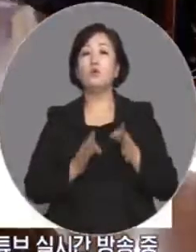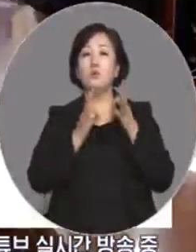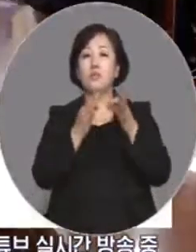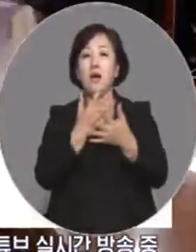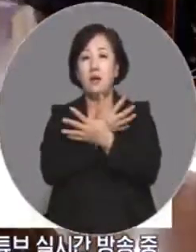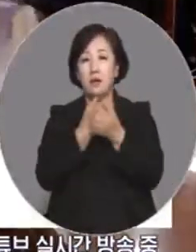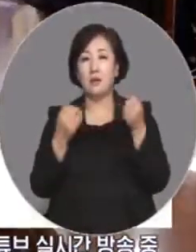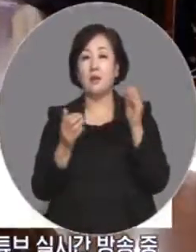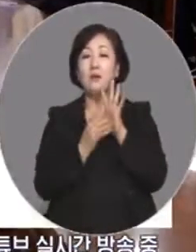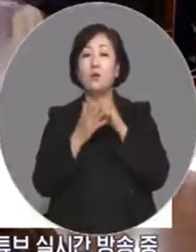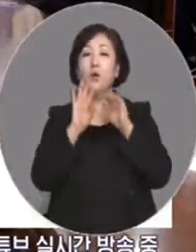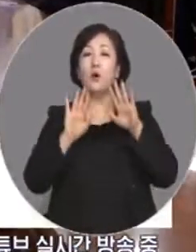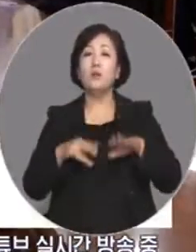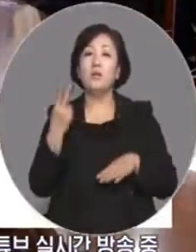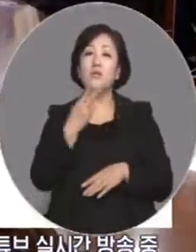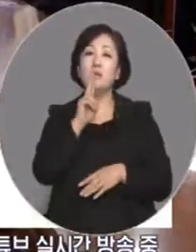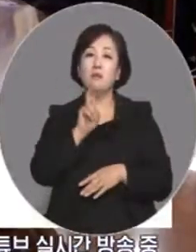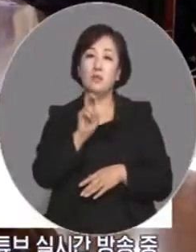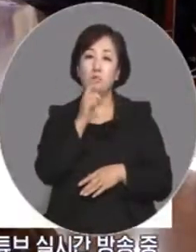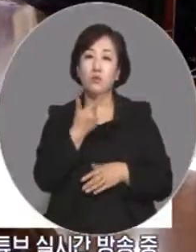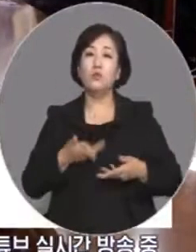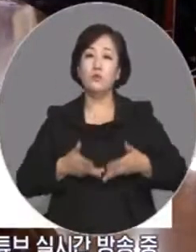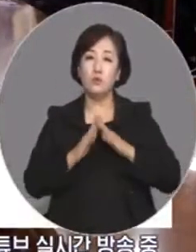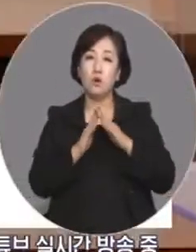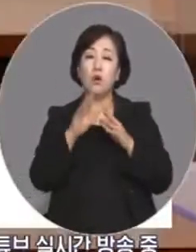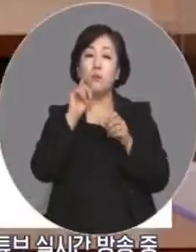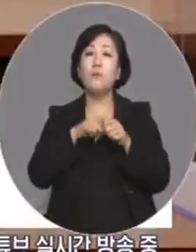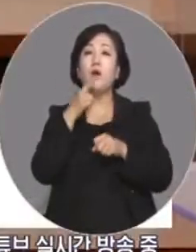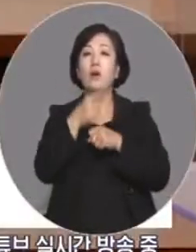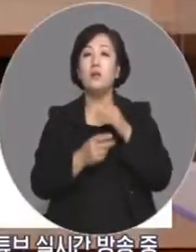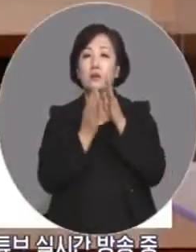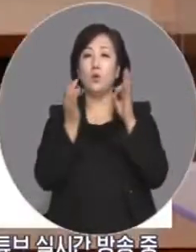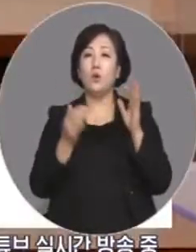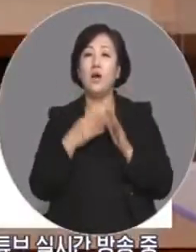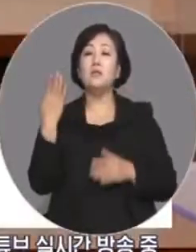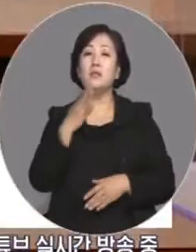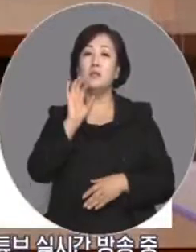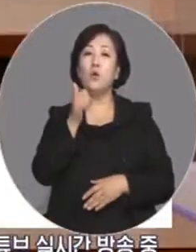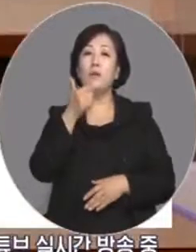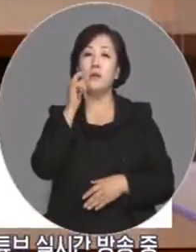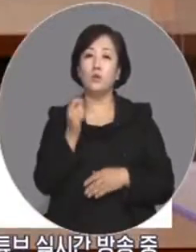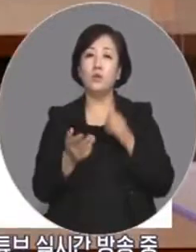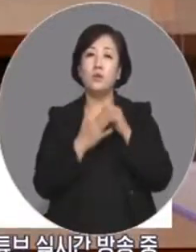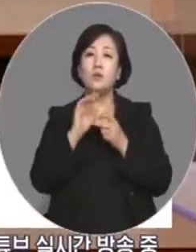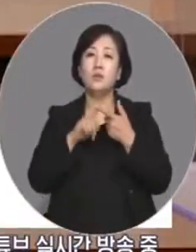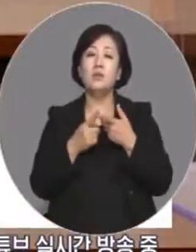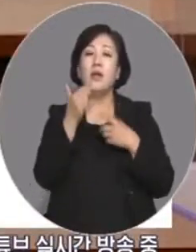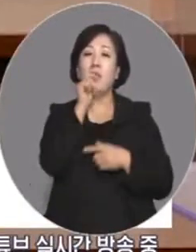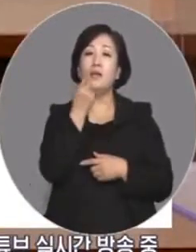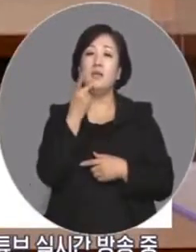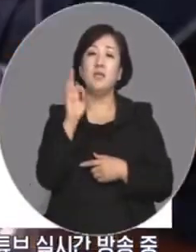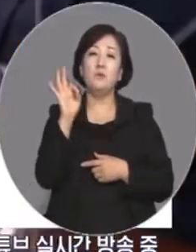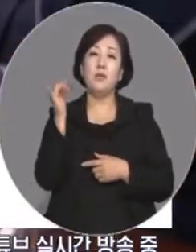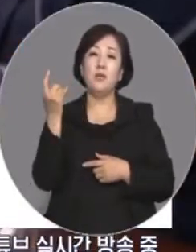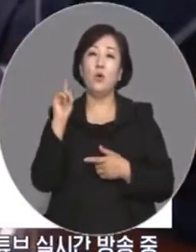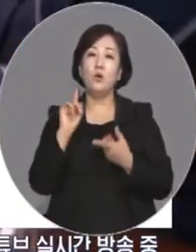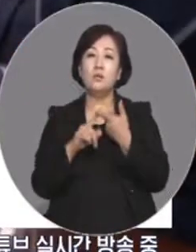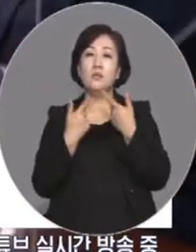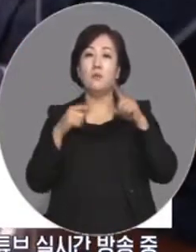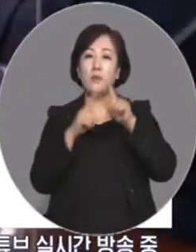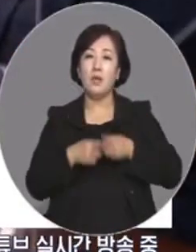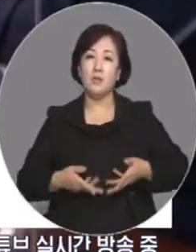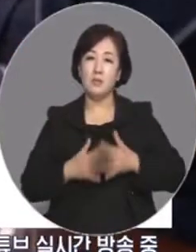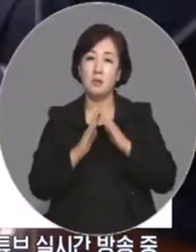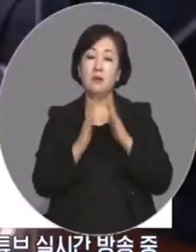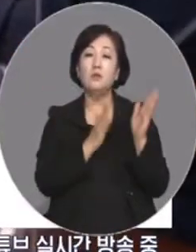체결하고 오는 2026년 준공을 목표로 연간 4,500톤의 ADPOS를 생산할 수 있는 시설을